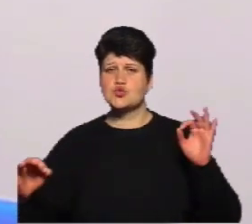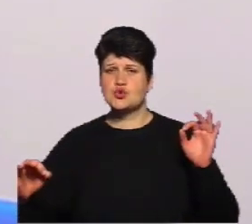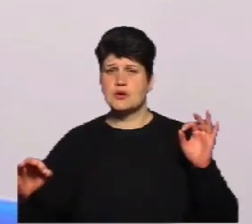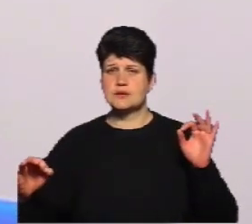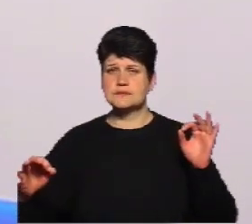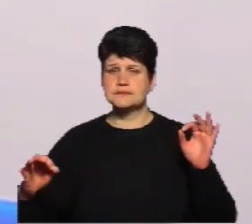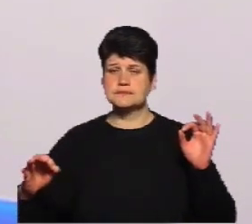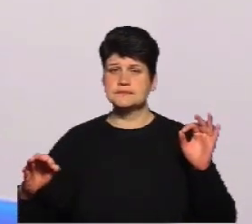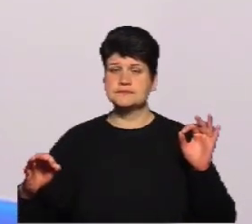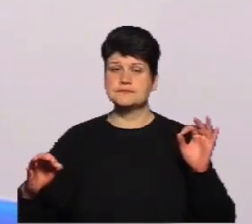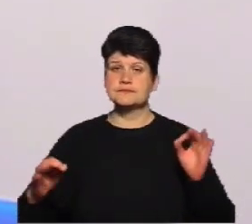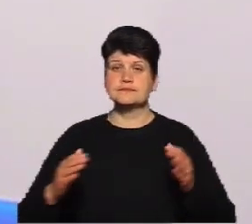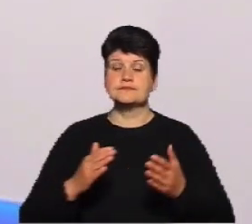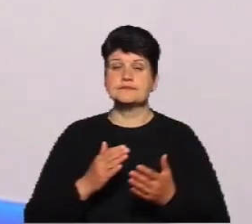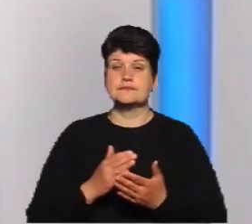Ну,